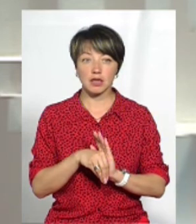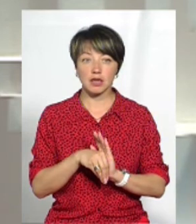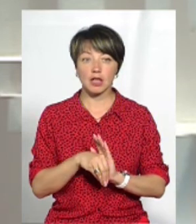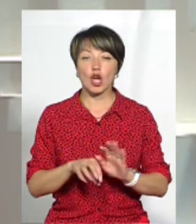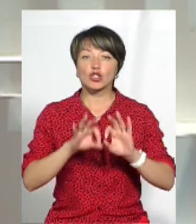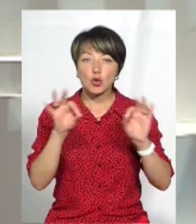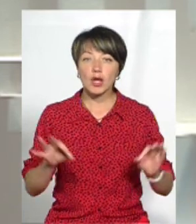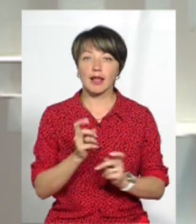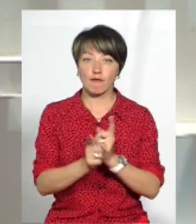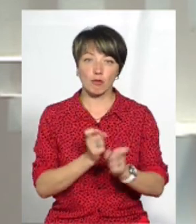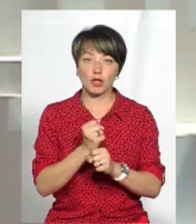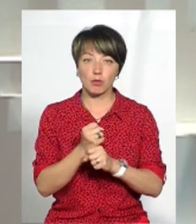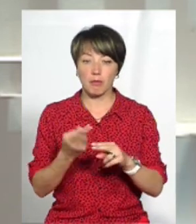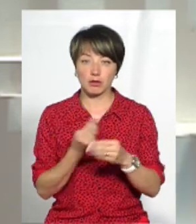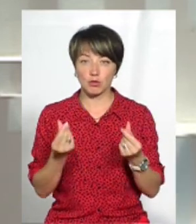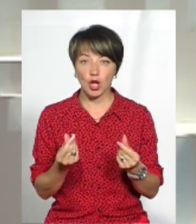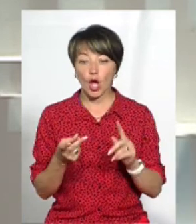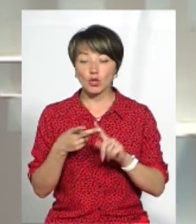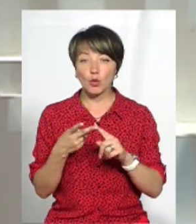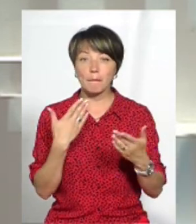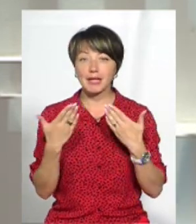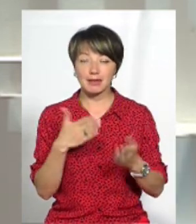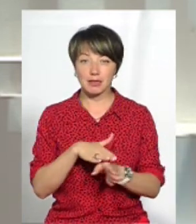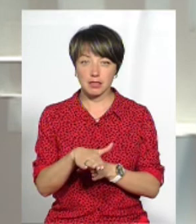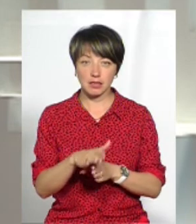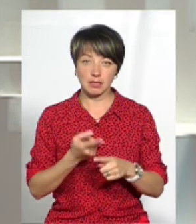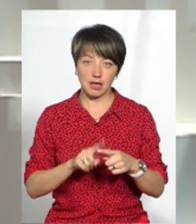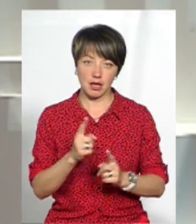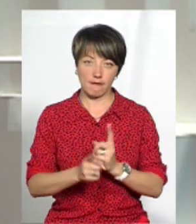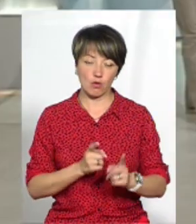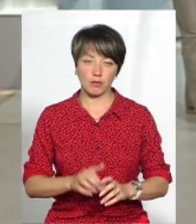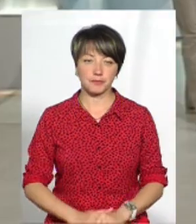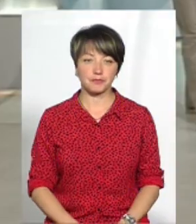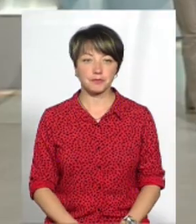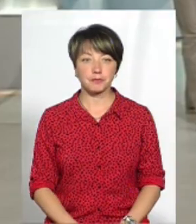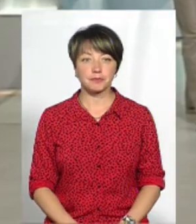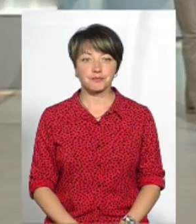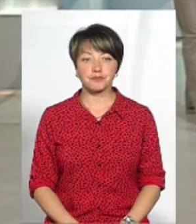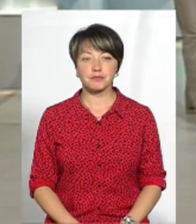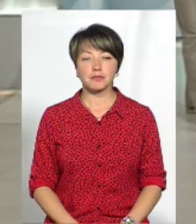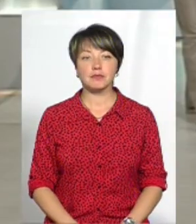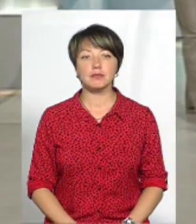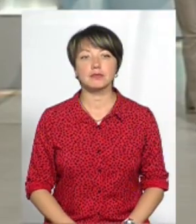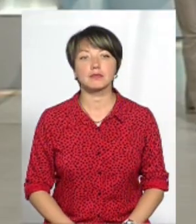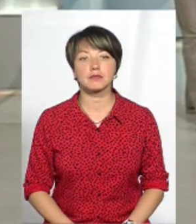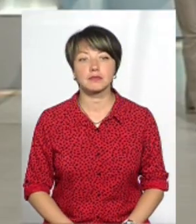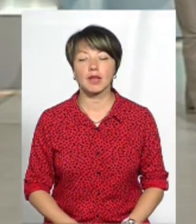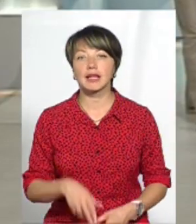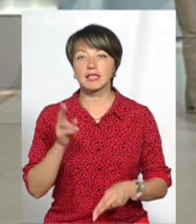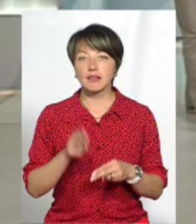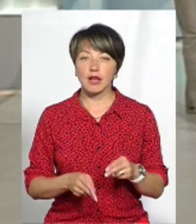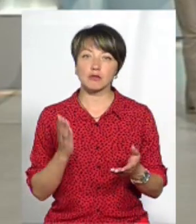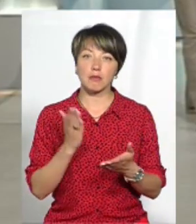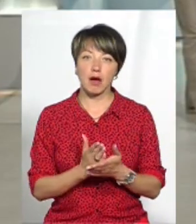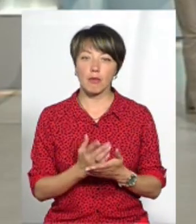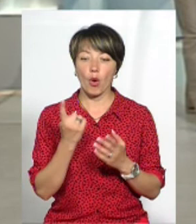жодна реформа не робиться. Друге, сам підхід для реалізації цієї реформи. Дякую буде вам. Змінений. Дякую за відповіді. І на завершення